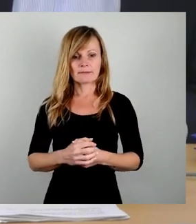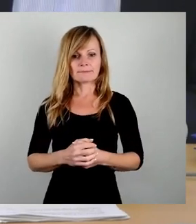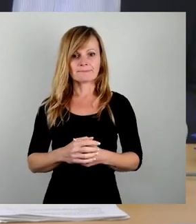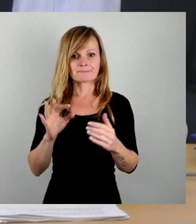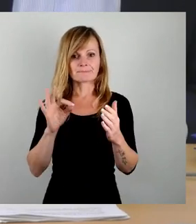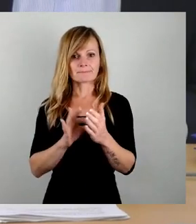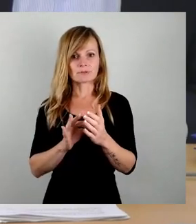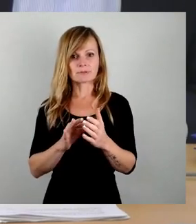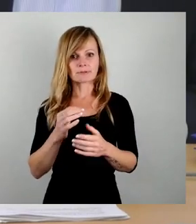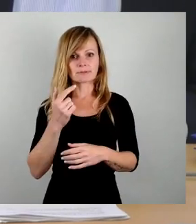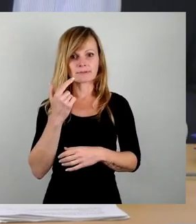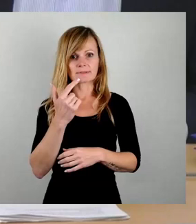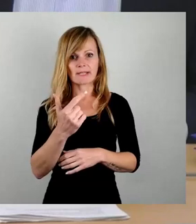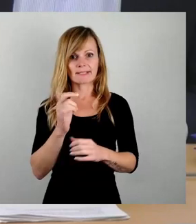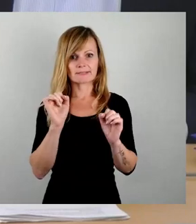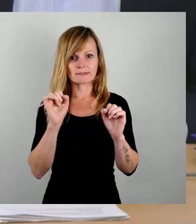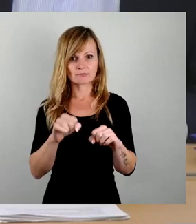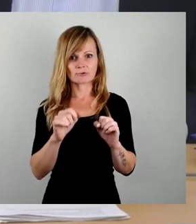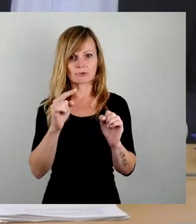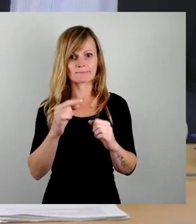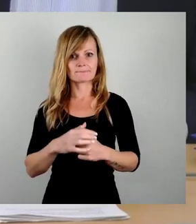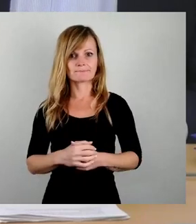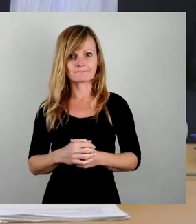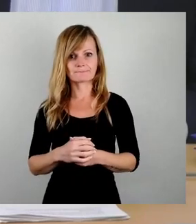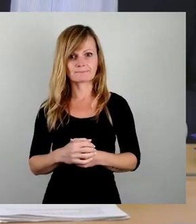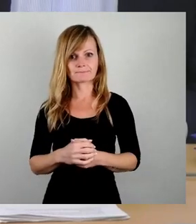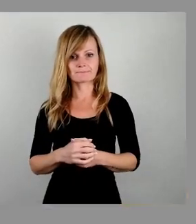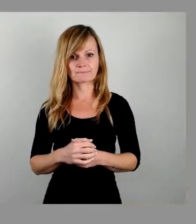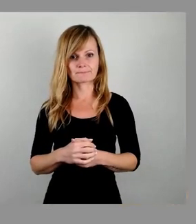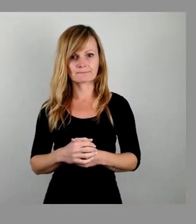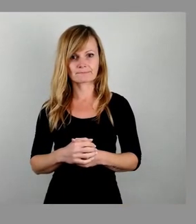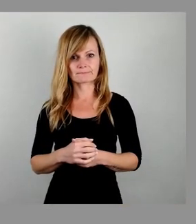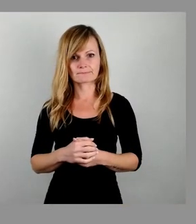2 zustimmen möchte, den bitte ich jetzt um die Abstimmung.